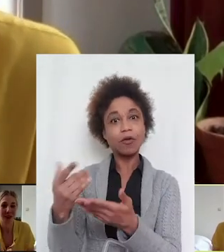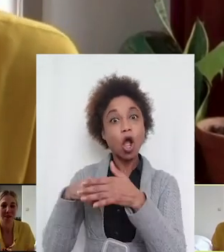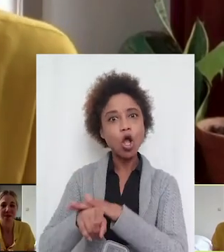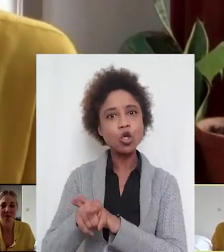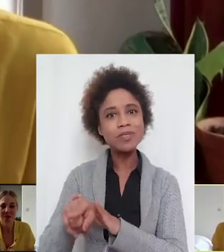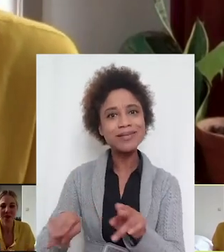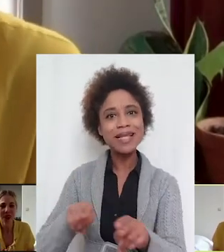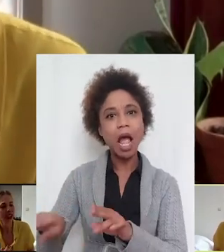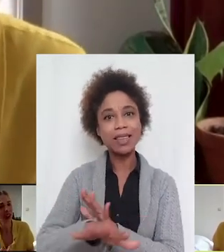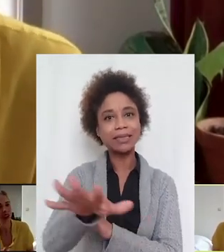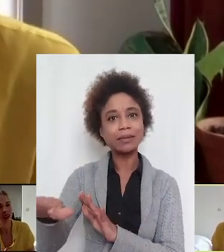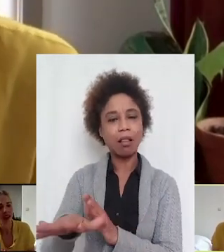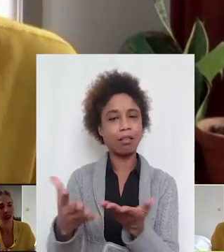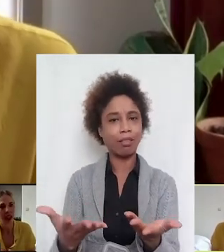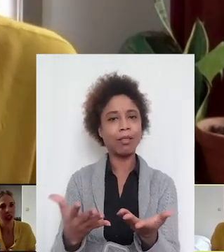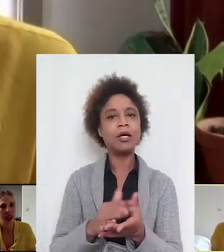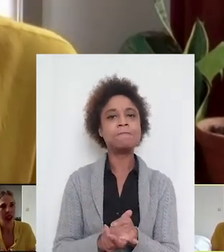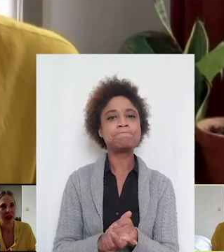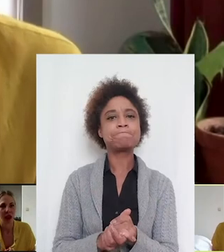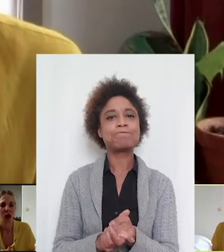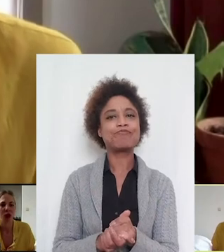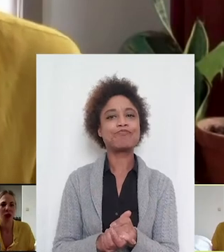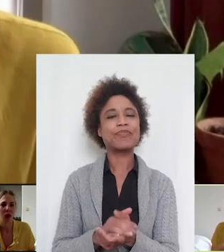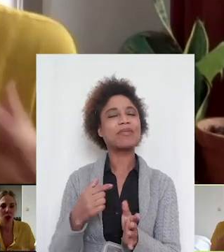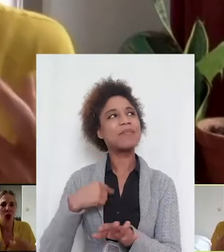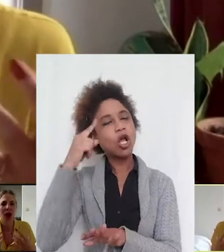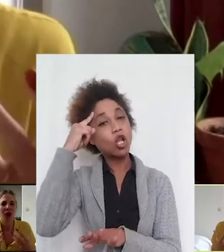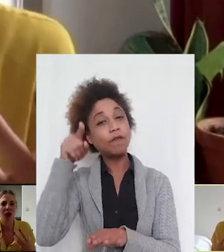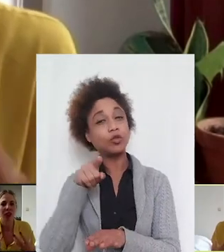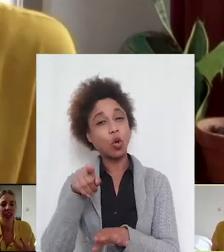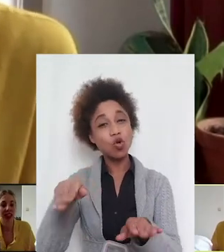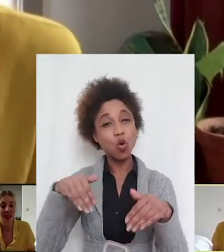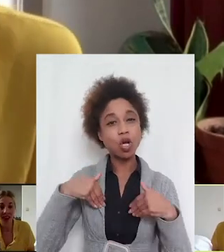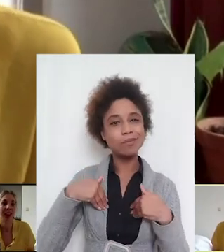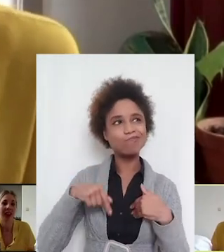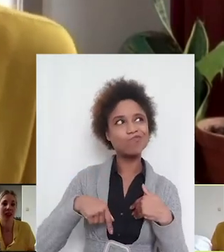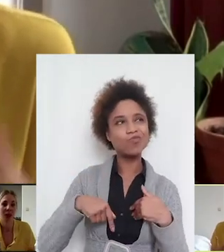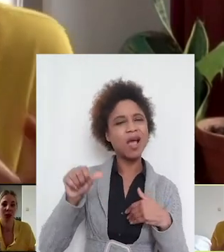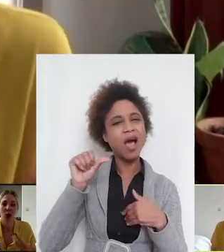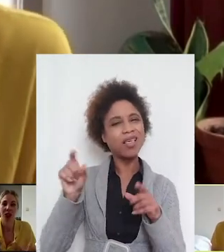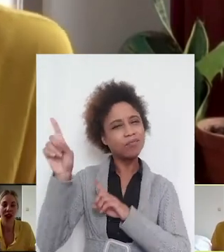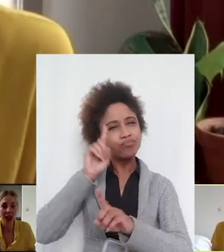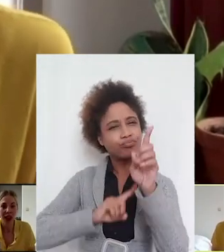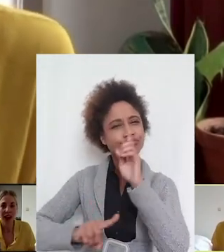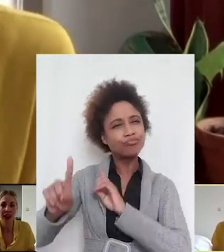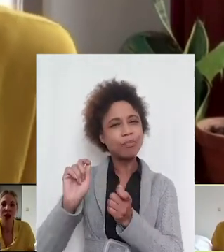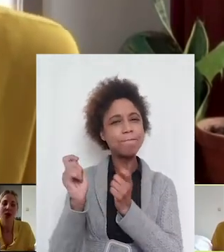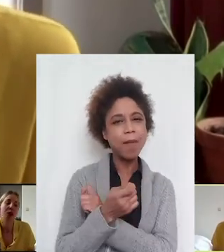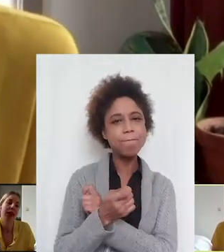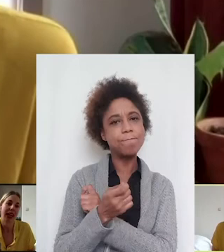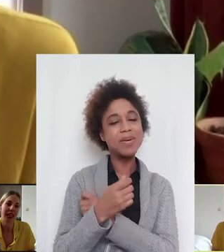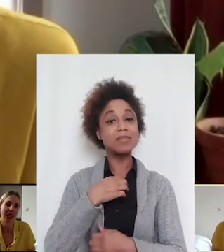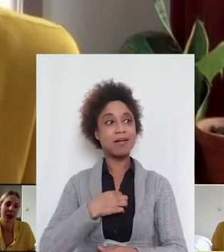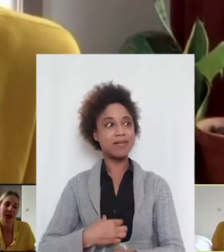theaterzaal. En wij geloven dat door corona we anders zijn gaan denken. We passen ons gedrag aan en houden veel